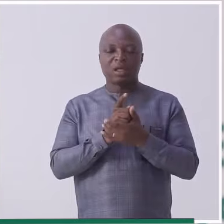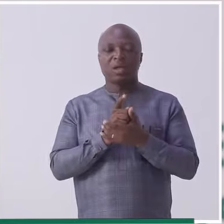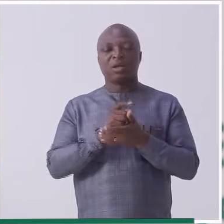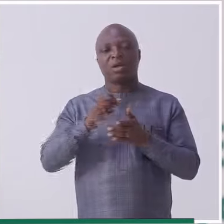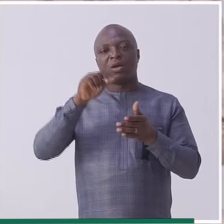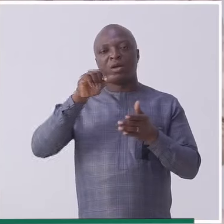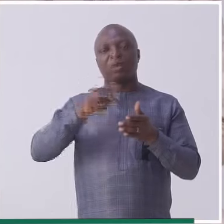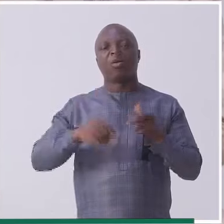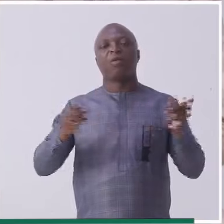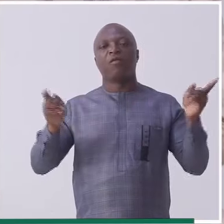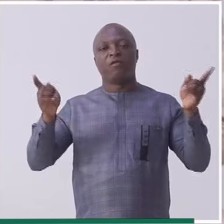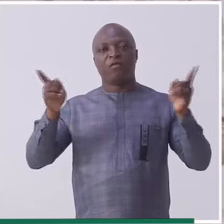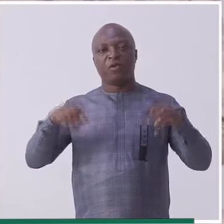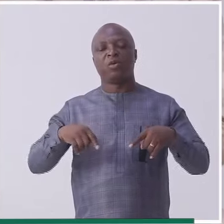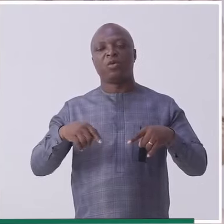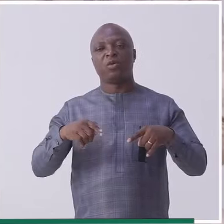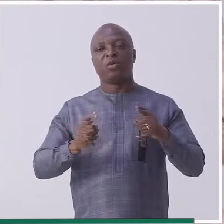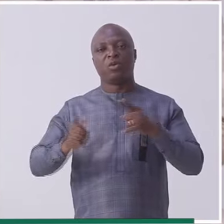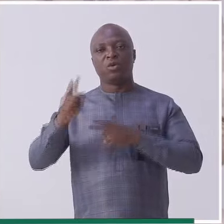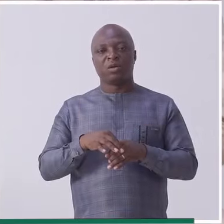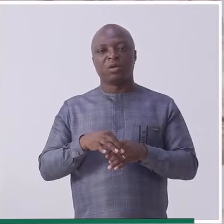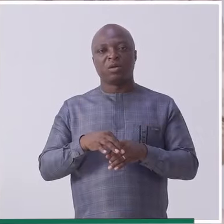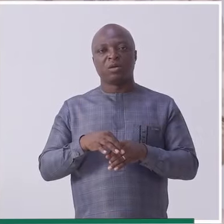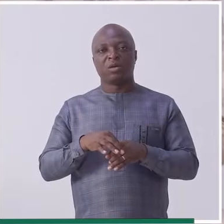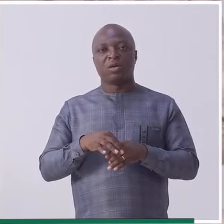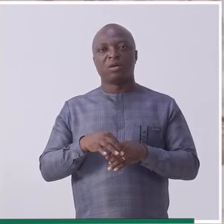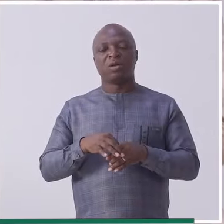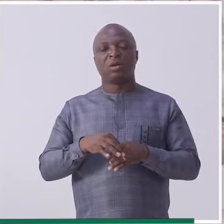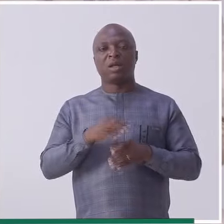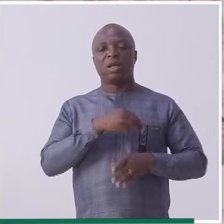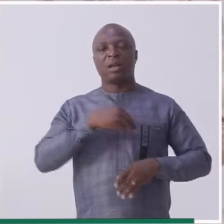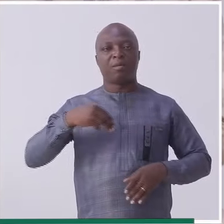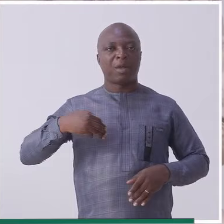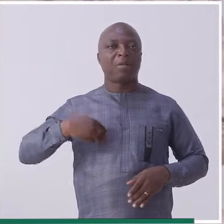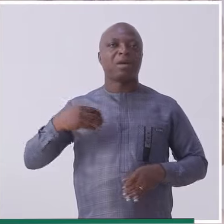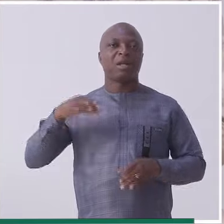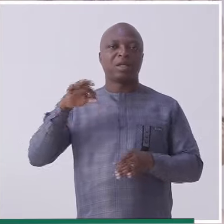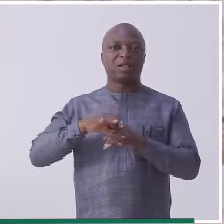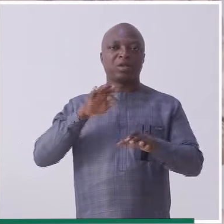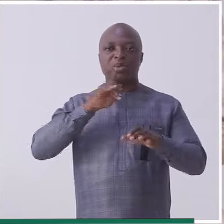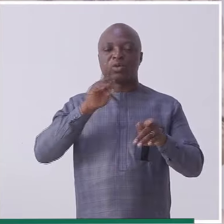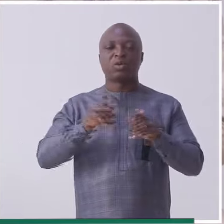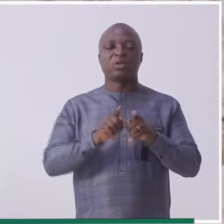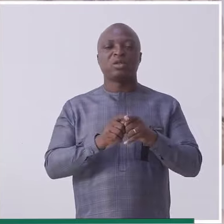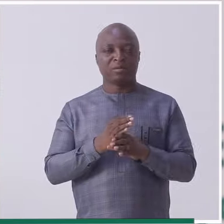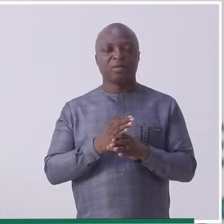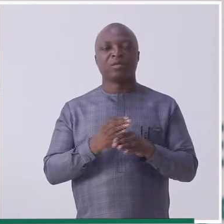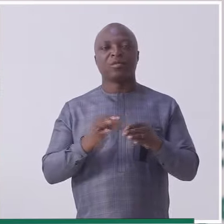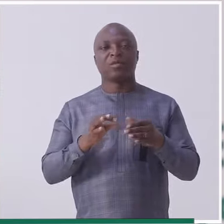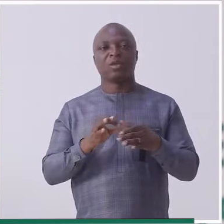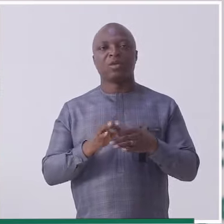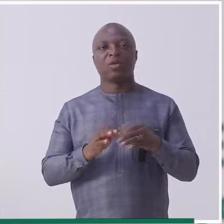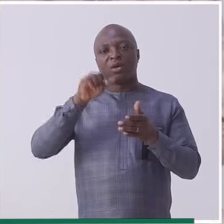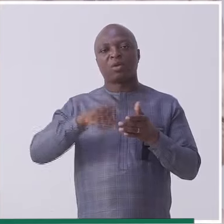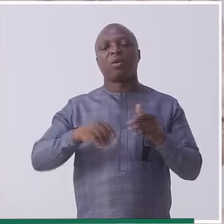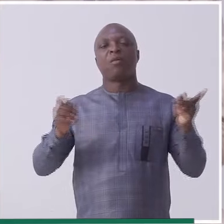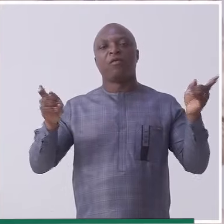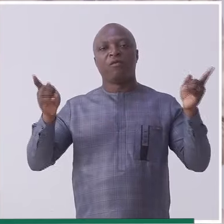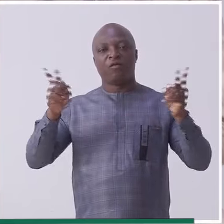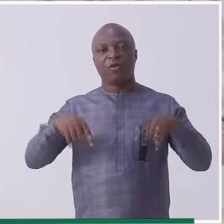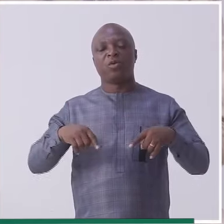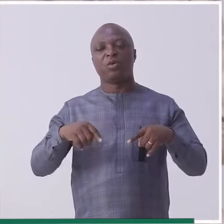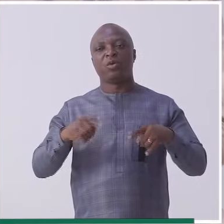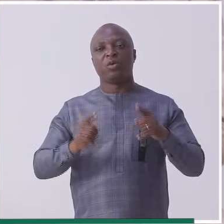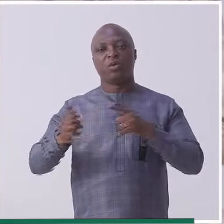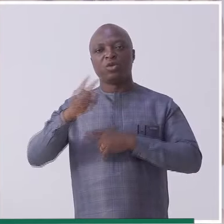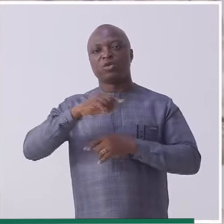que, venu le jour du scrutin, les militants ou les électeurs soient en mesure de procéder comme il faut